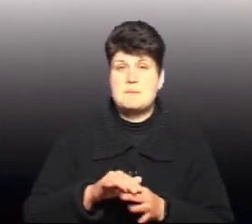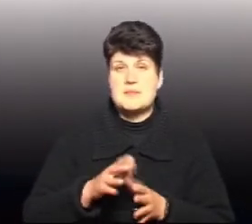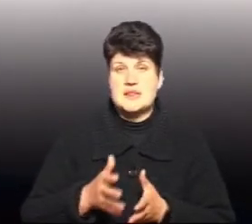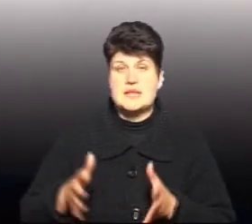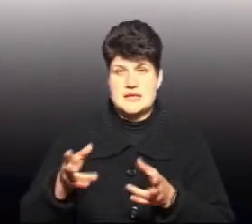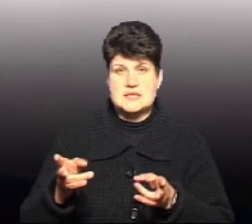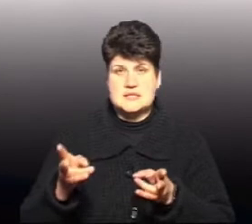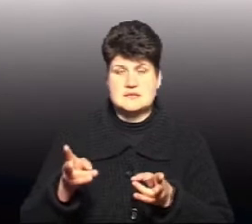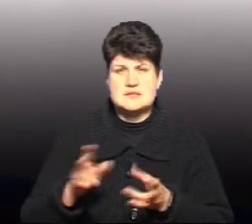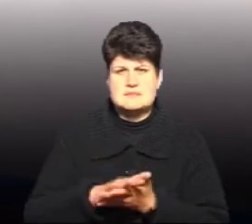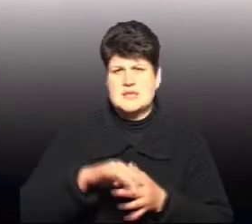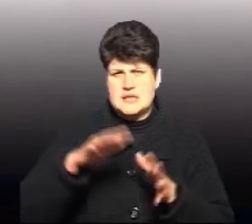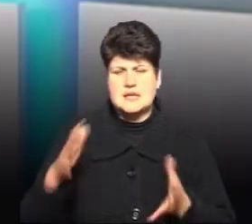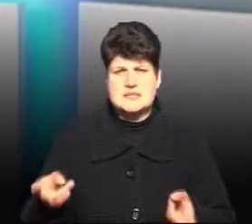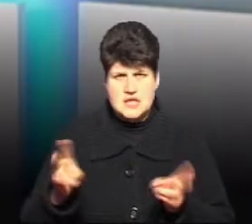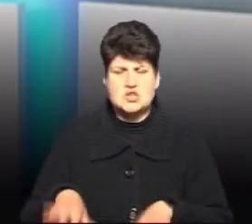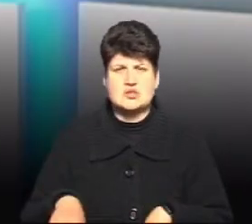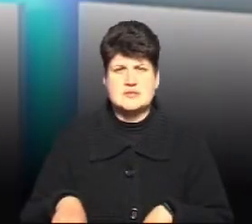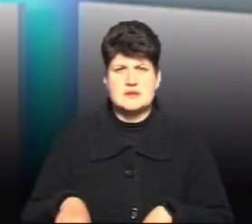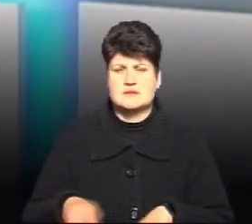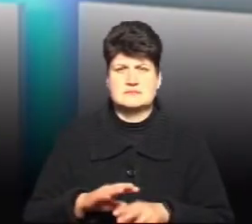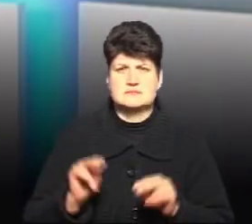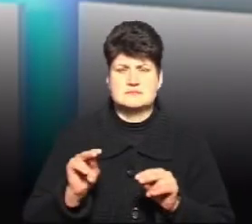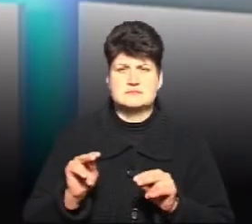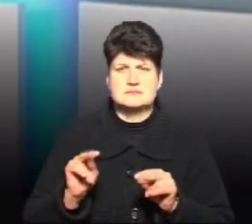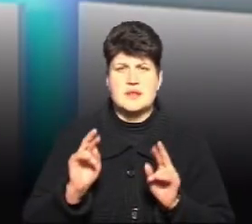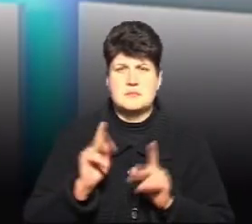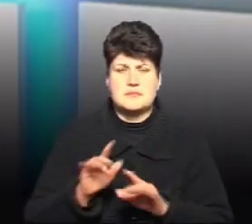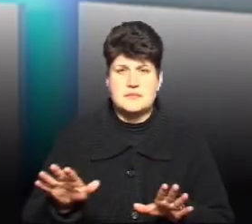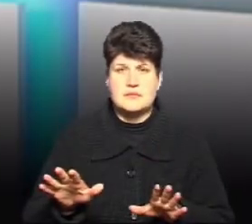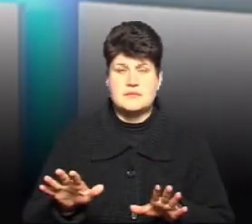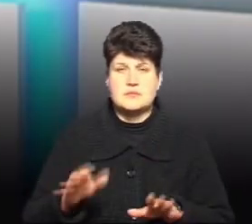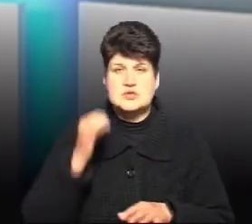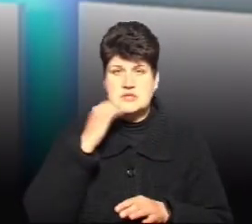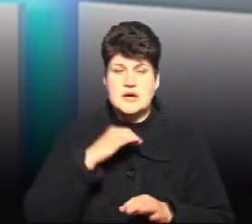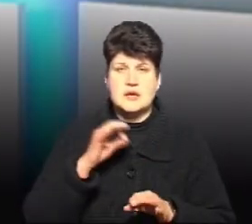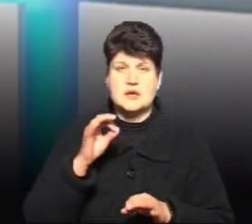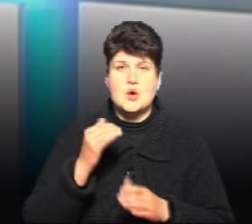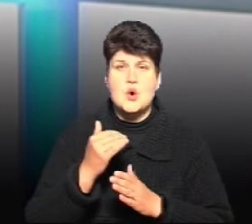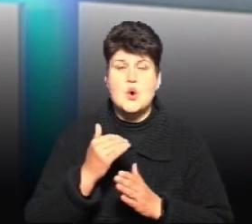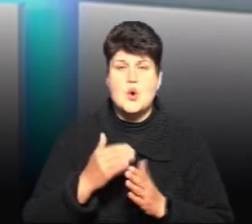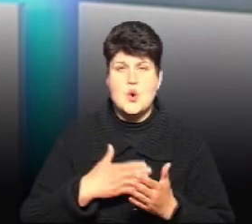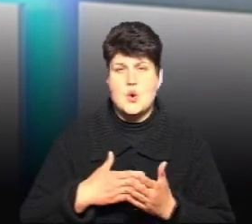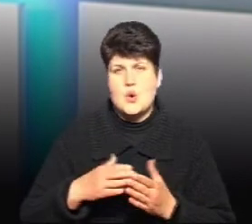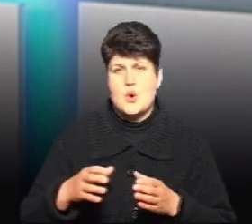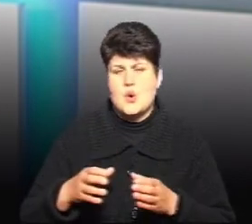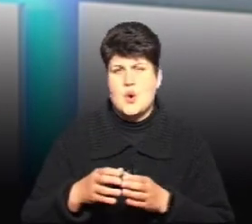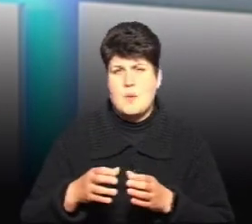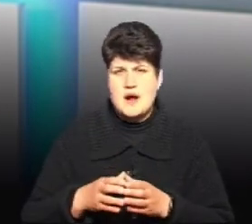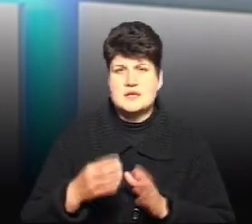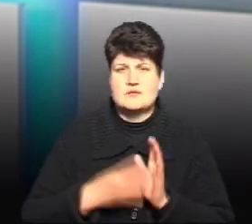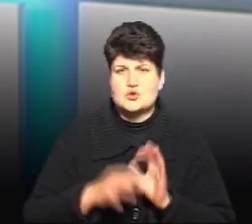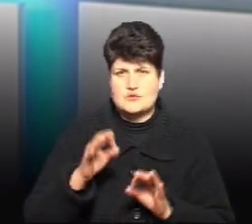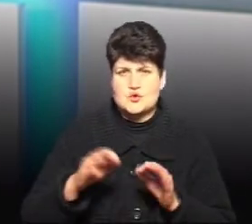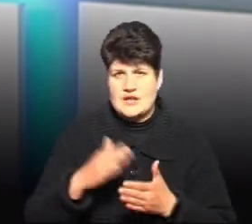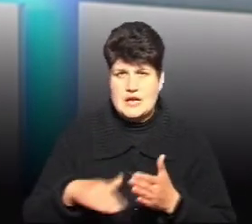несанкціоновані? Ну, якщо по старій громаді 90% там ліквідували, да, є ще такі, що ще не ліквідовані, зараз додавалися нас